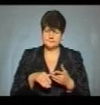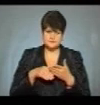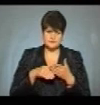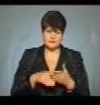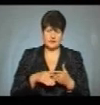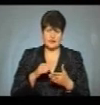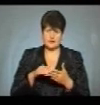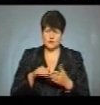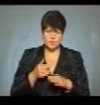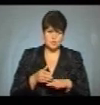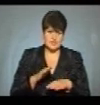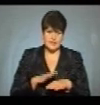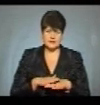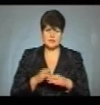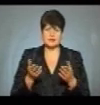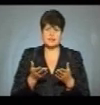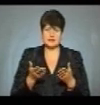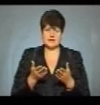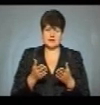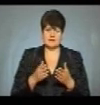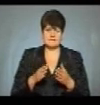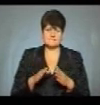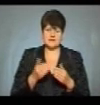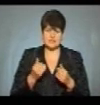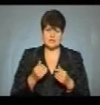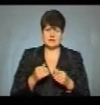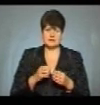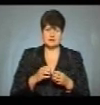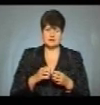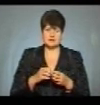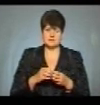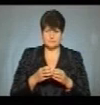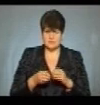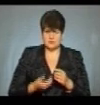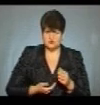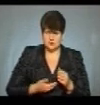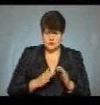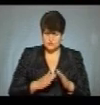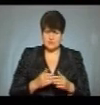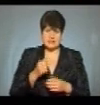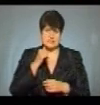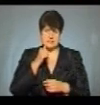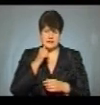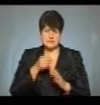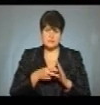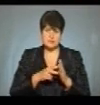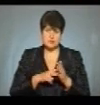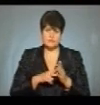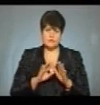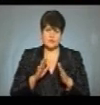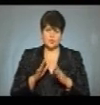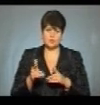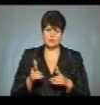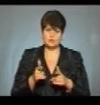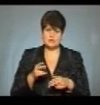ліквідовані ускладнення, які викликали загрозу життю і здоров'ю пацієнта. На завтра, відносно плановому варіанті, готується